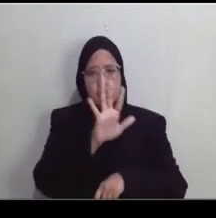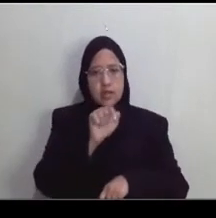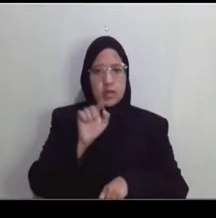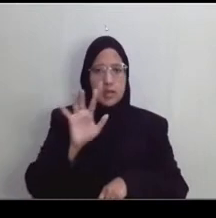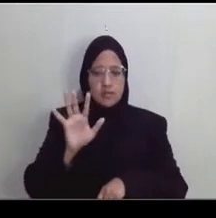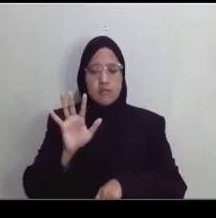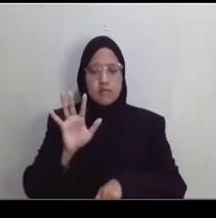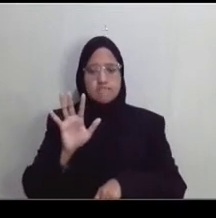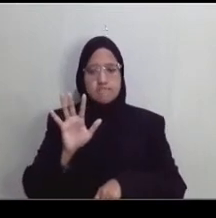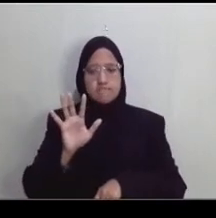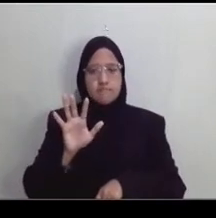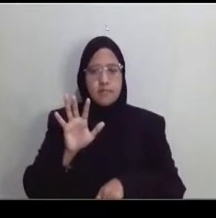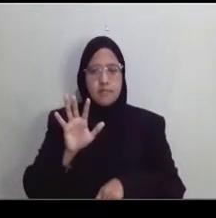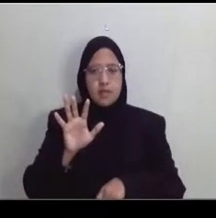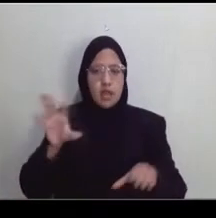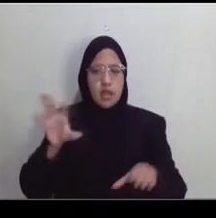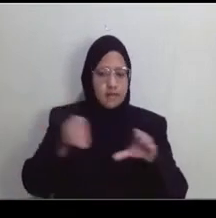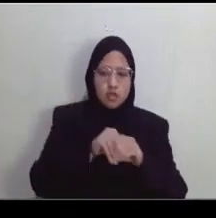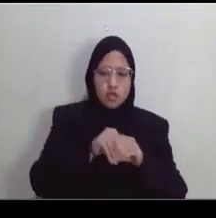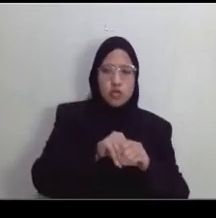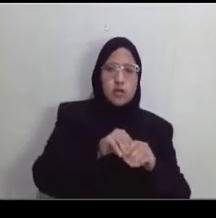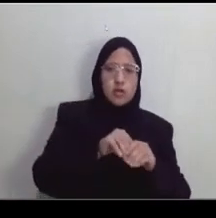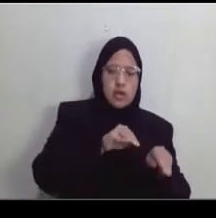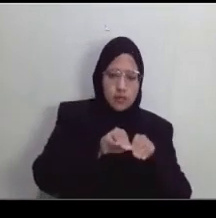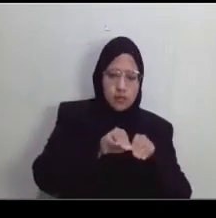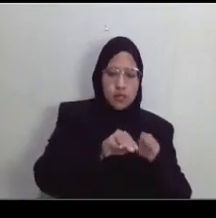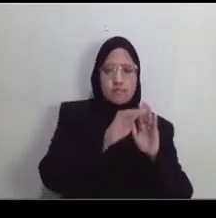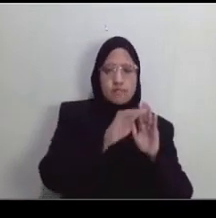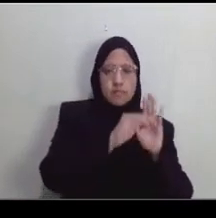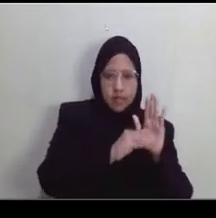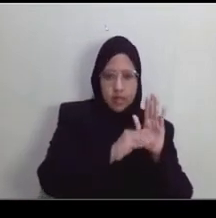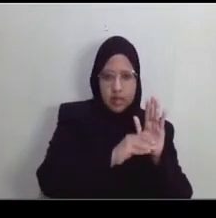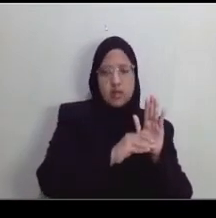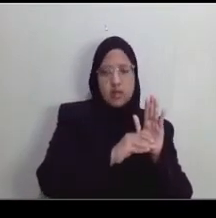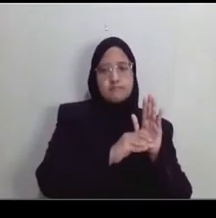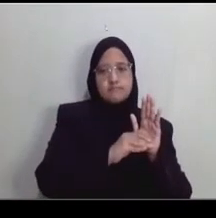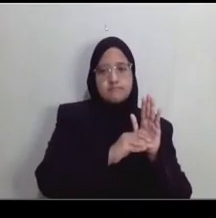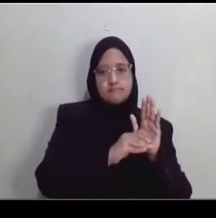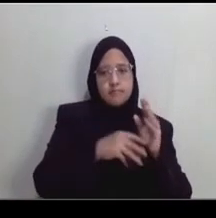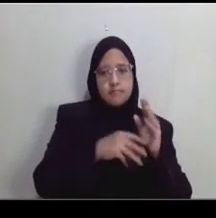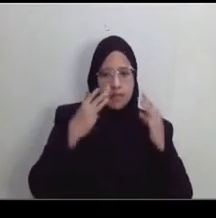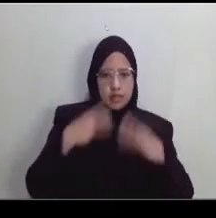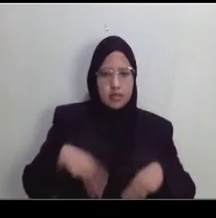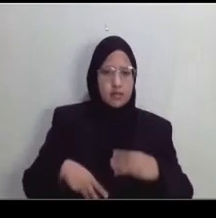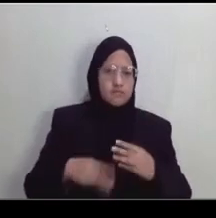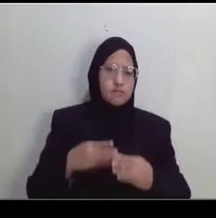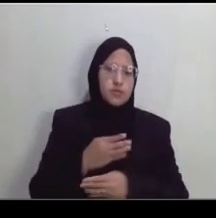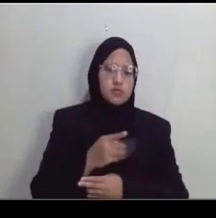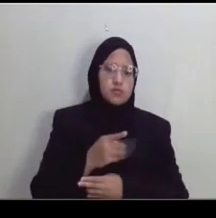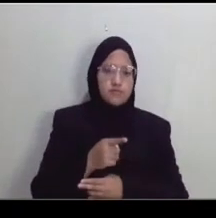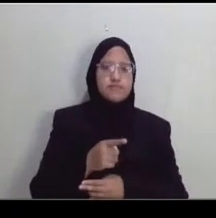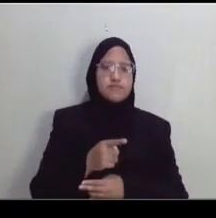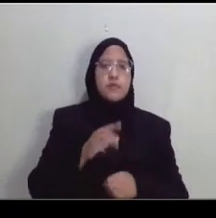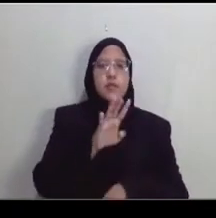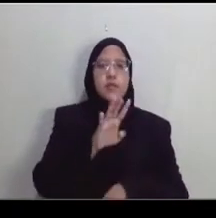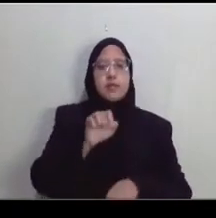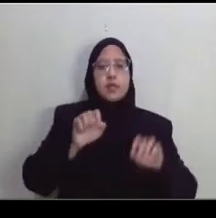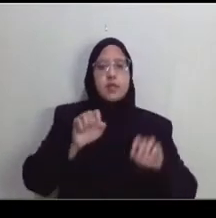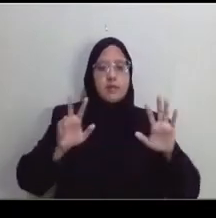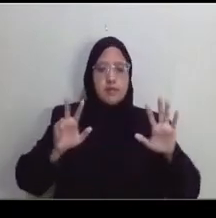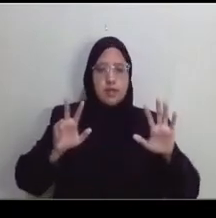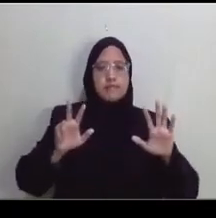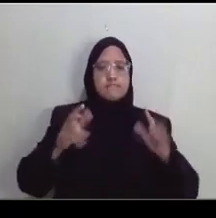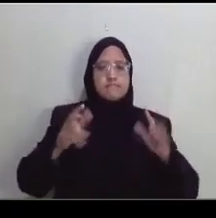kesatuan yang tidak terpisahkan 5.8 menimbang bahwa para